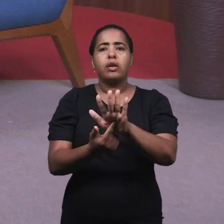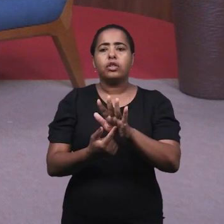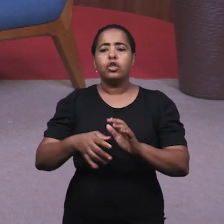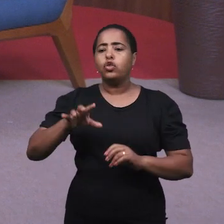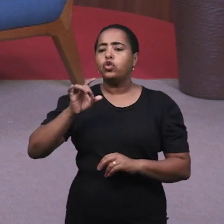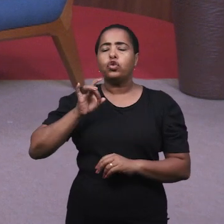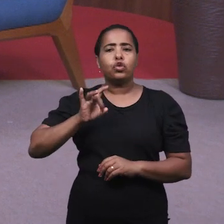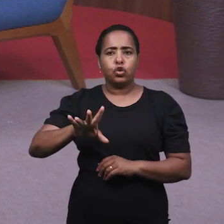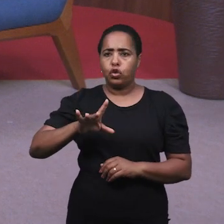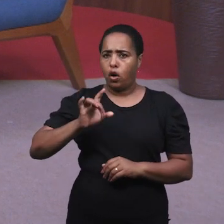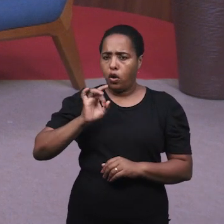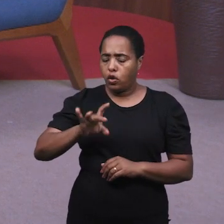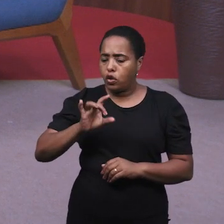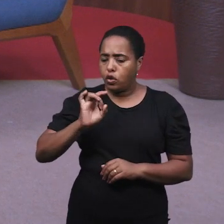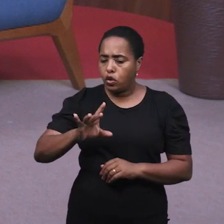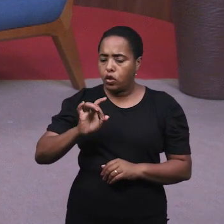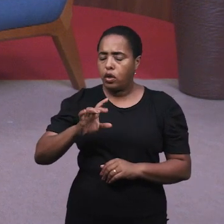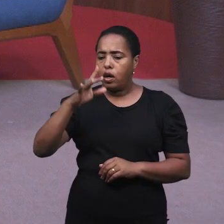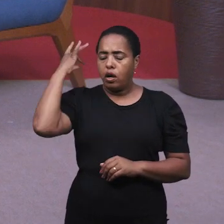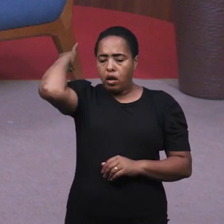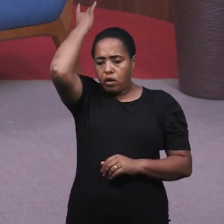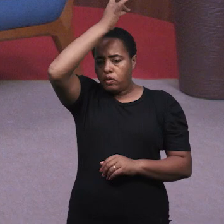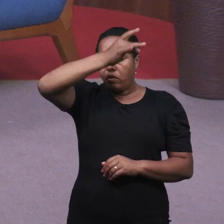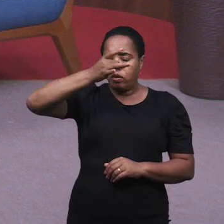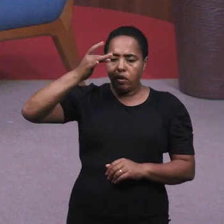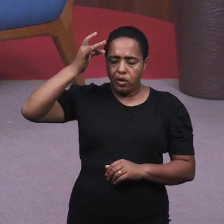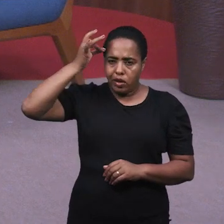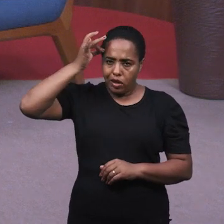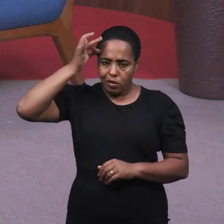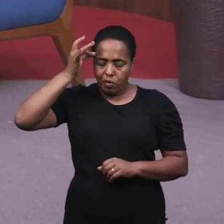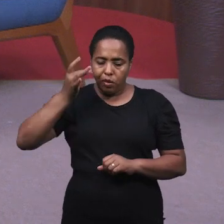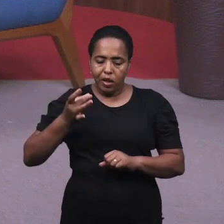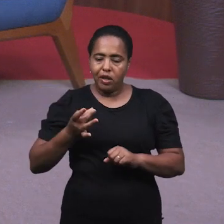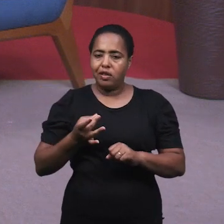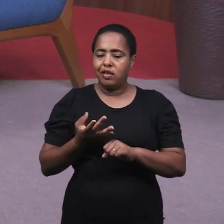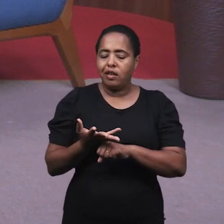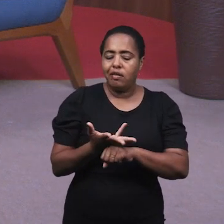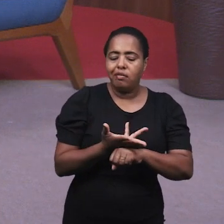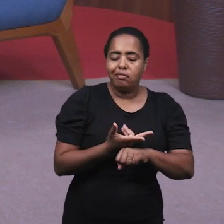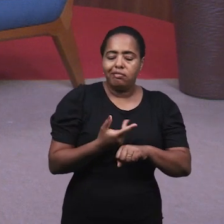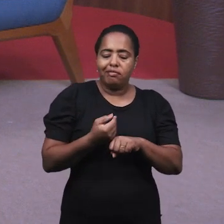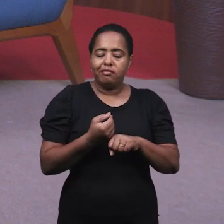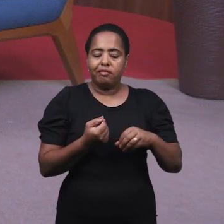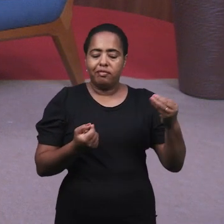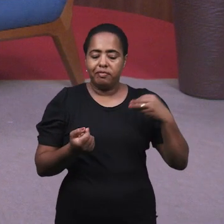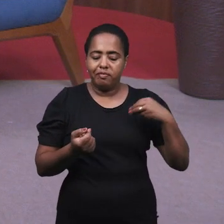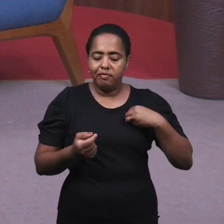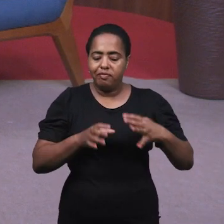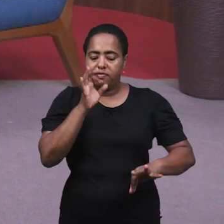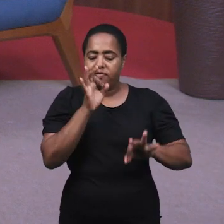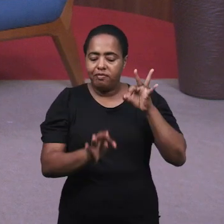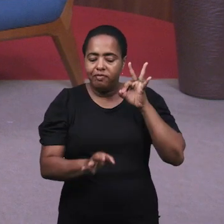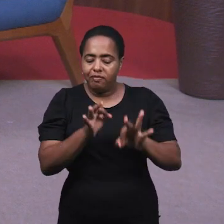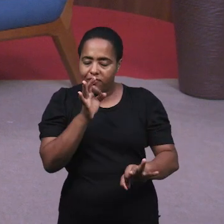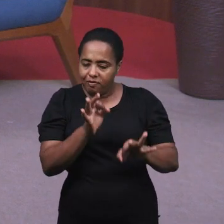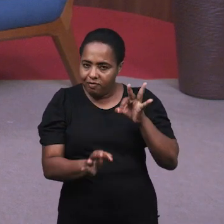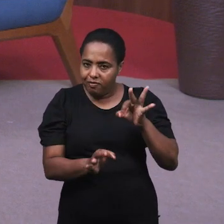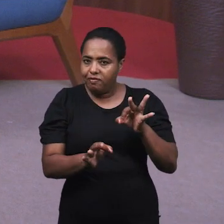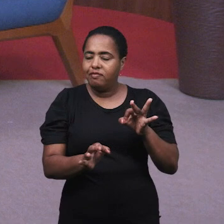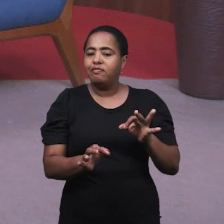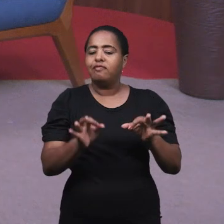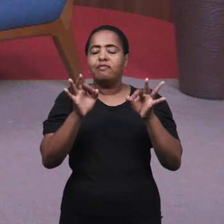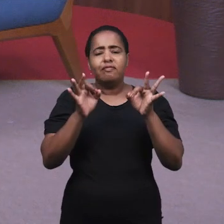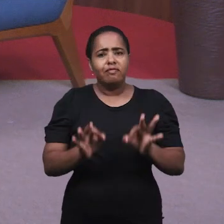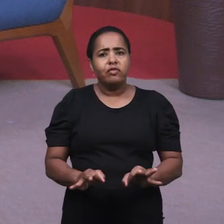nous dit la parole que seulement le Saint-Esprit qui convainc l'homme du péché, de la justice et du jugement. Donc,